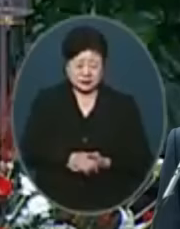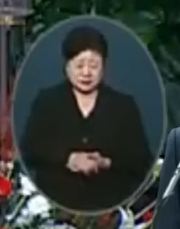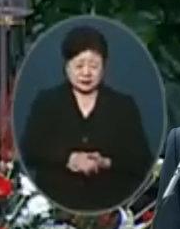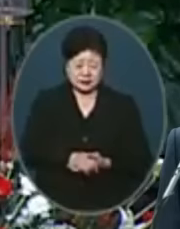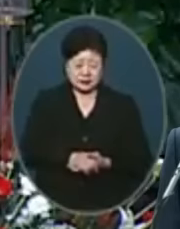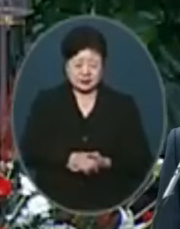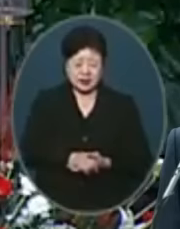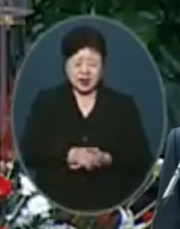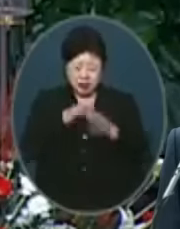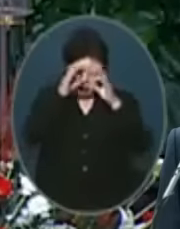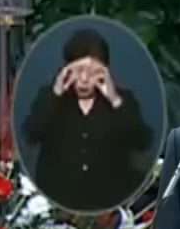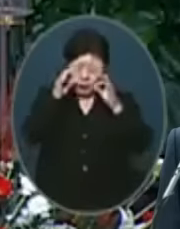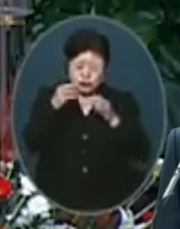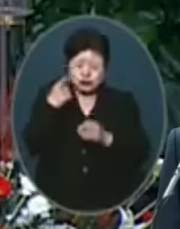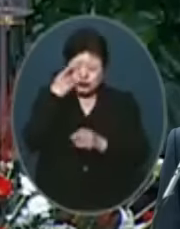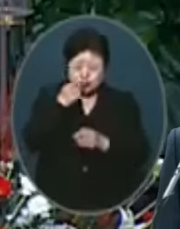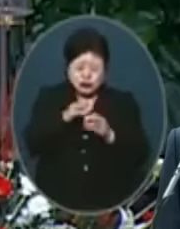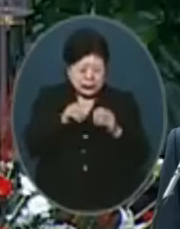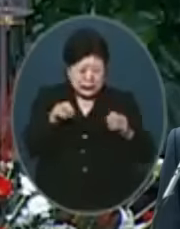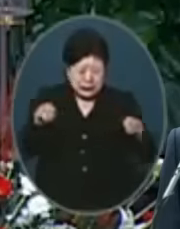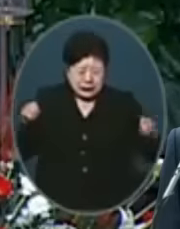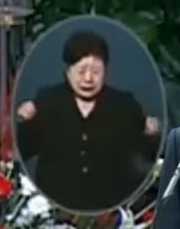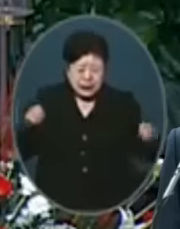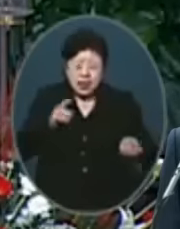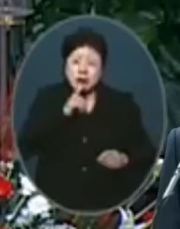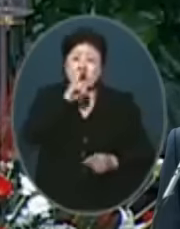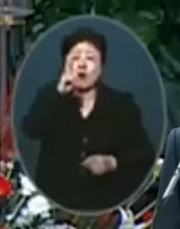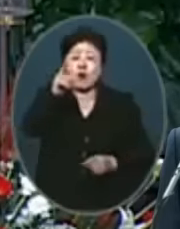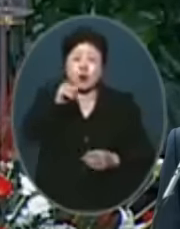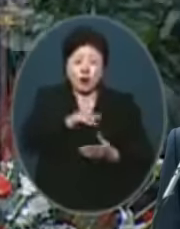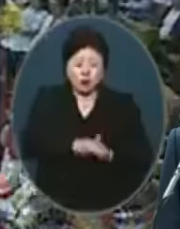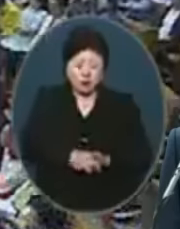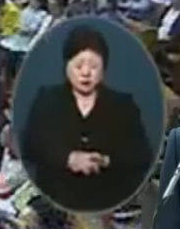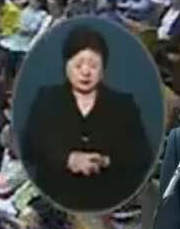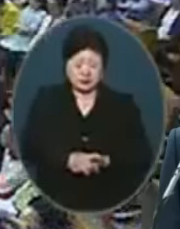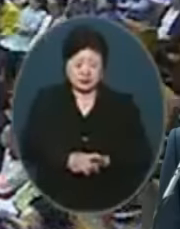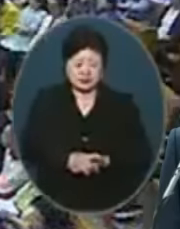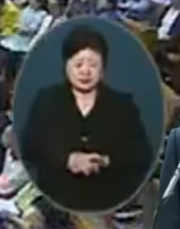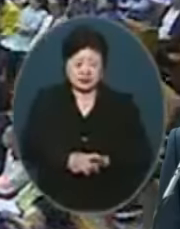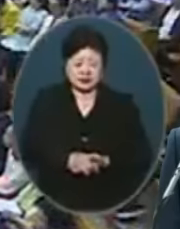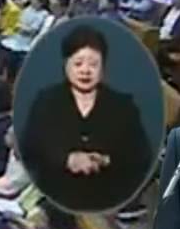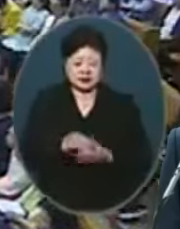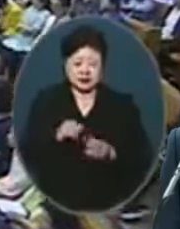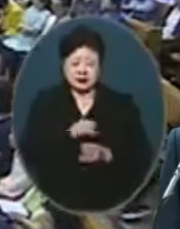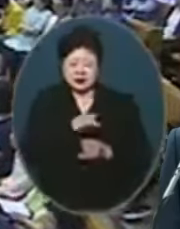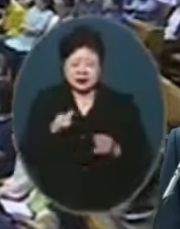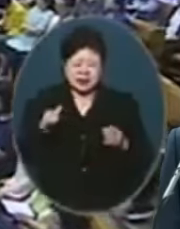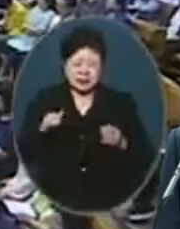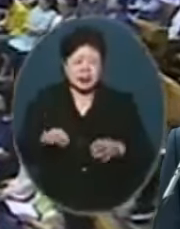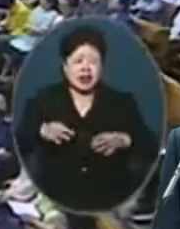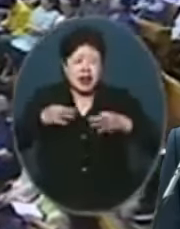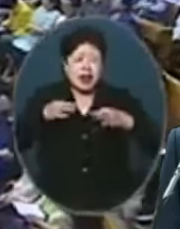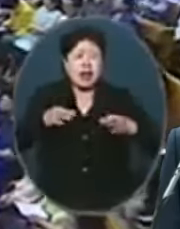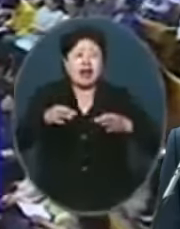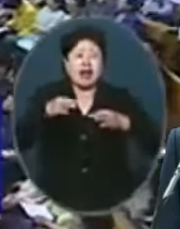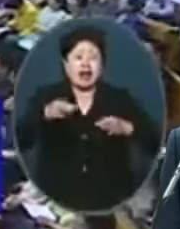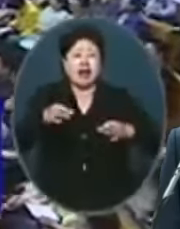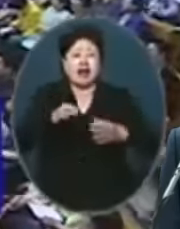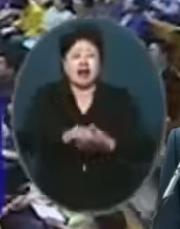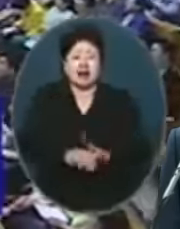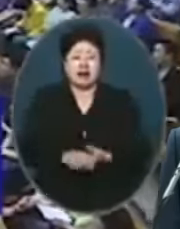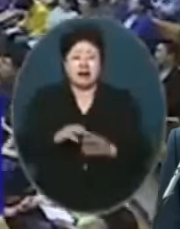그가 바라본 땅을 보고했습니다. 온 회중이 소리를 높여